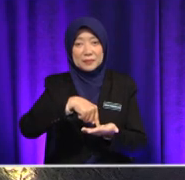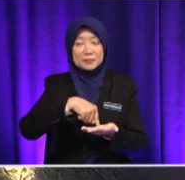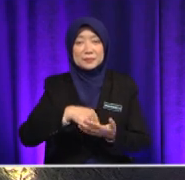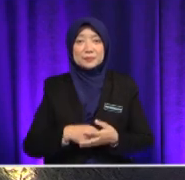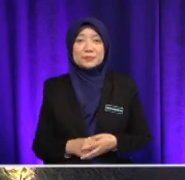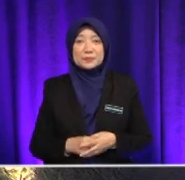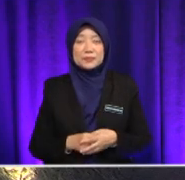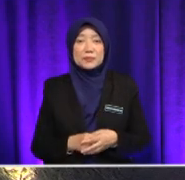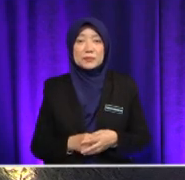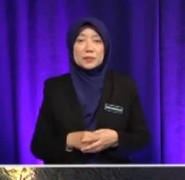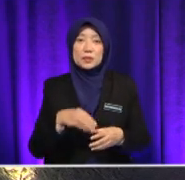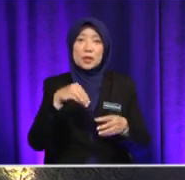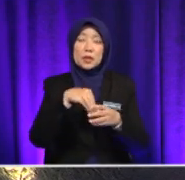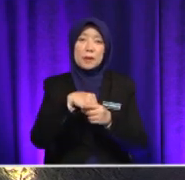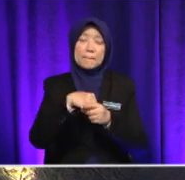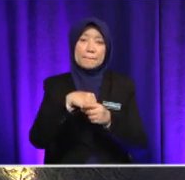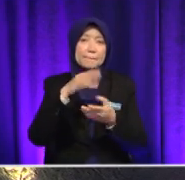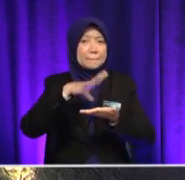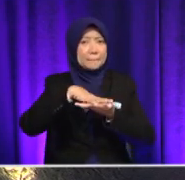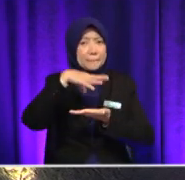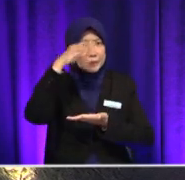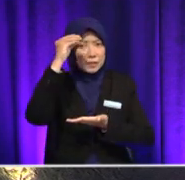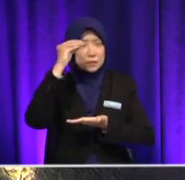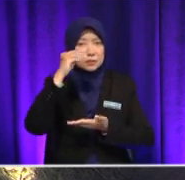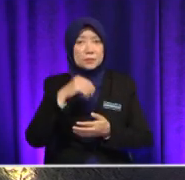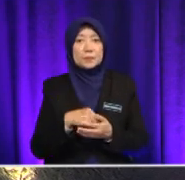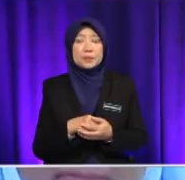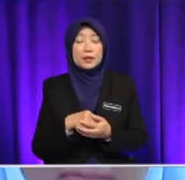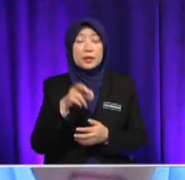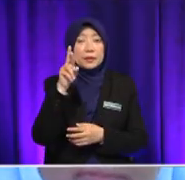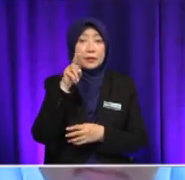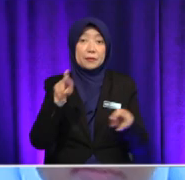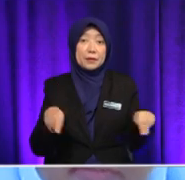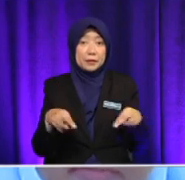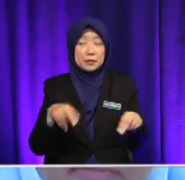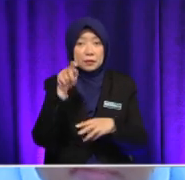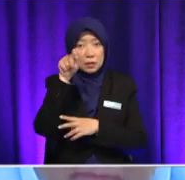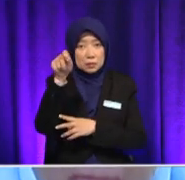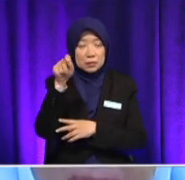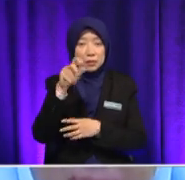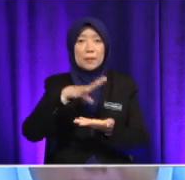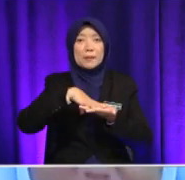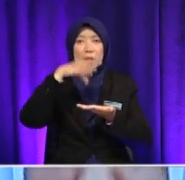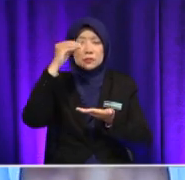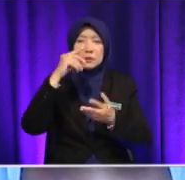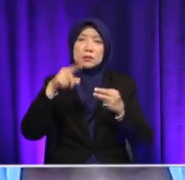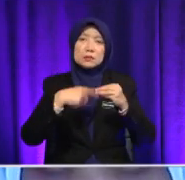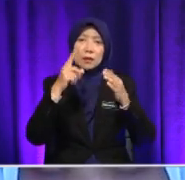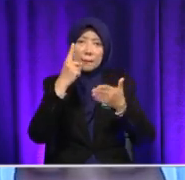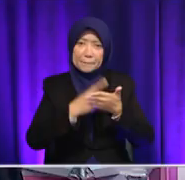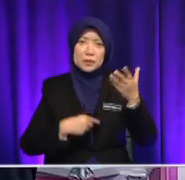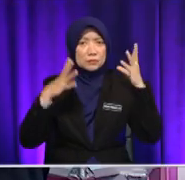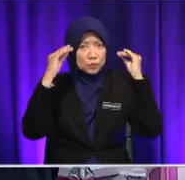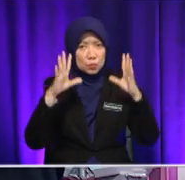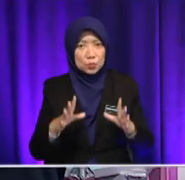sebenarnya dalam mata pelajaran produksi untuk kali ini kita belajar Bab apa Oke